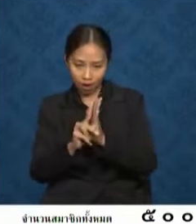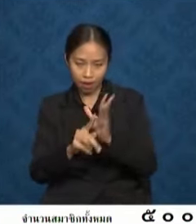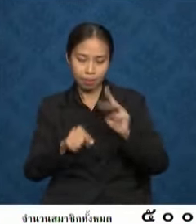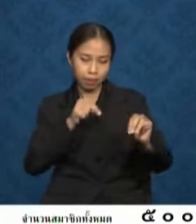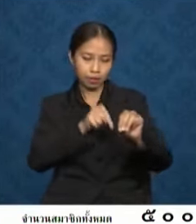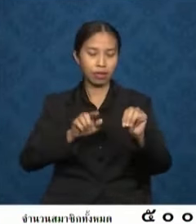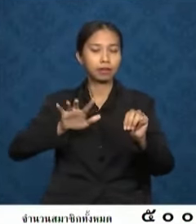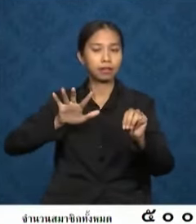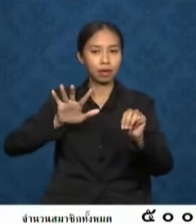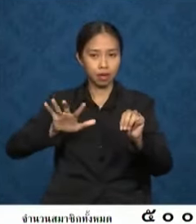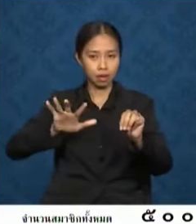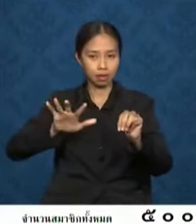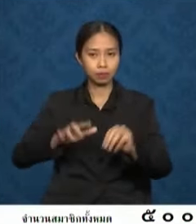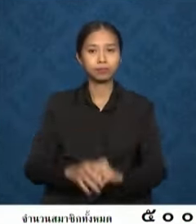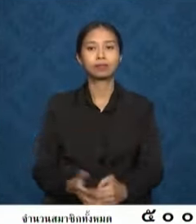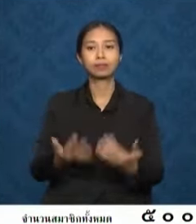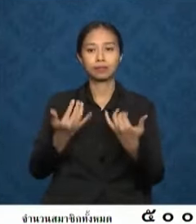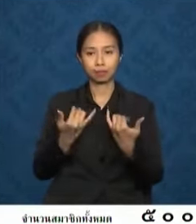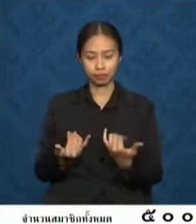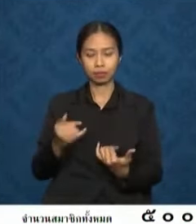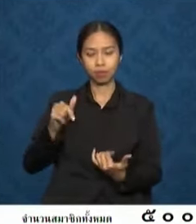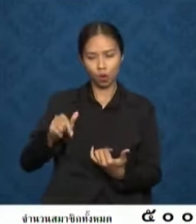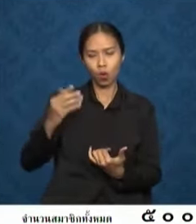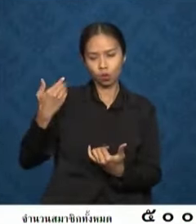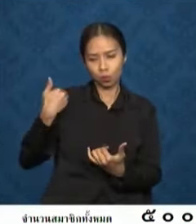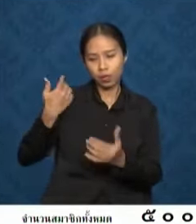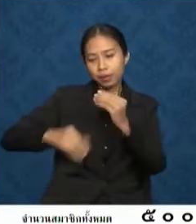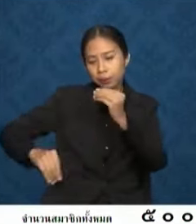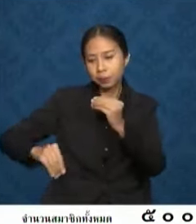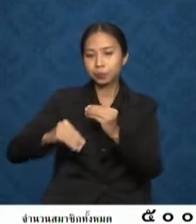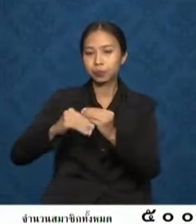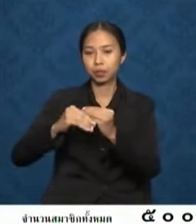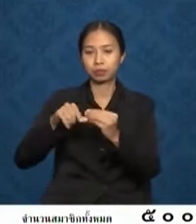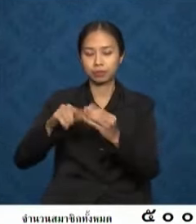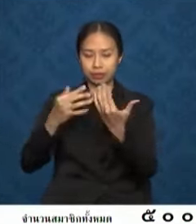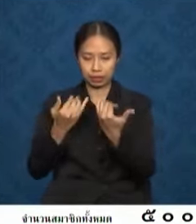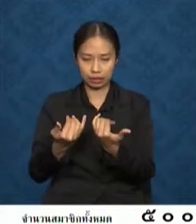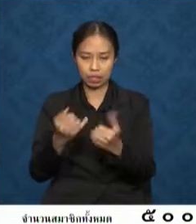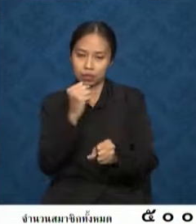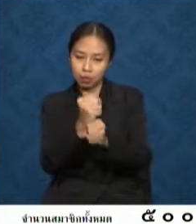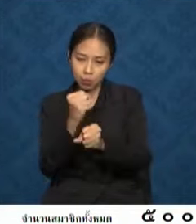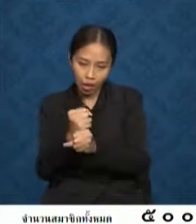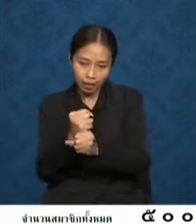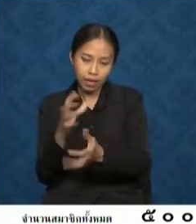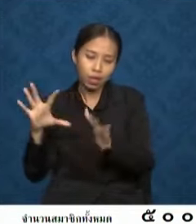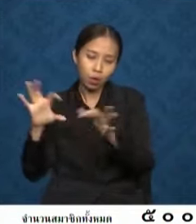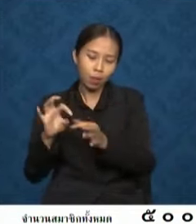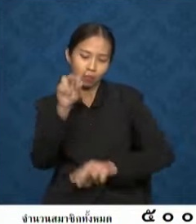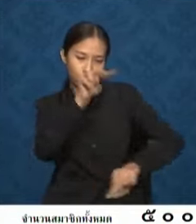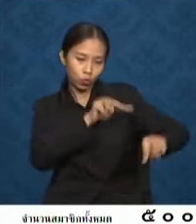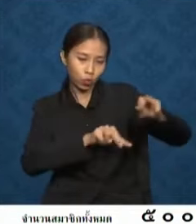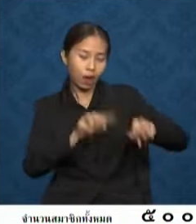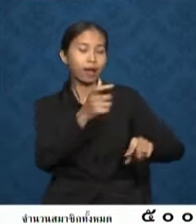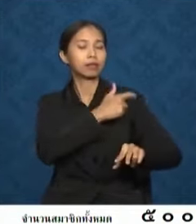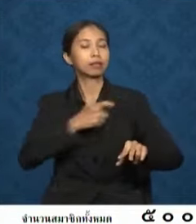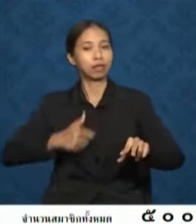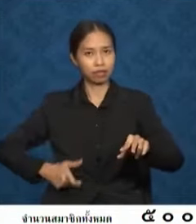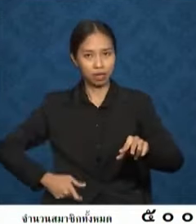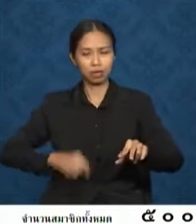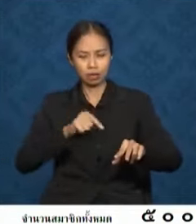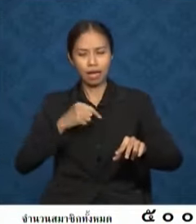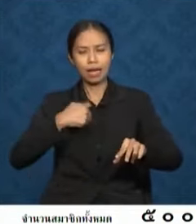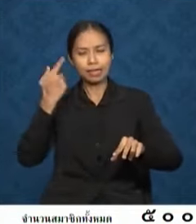5โดยสภาแห่งนี้ควรจะเพิ่มเติมให้การปฏิบัติงานในการถวายความปลอดภัยให้มีการ